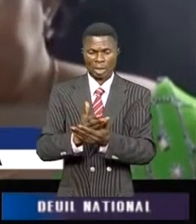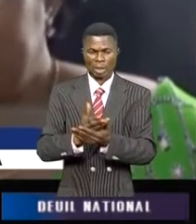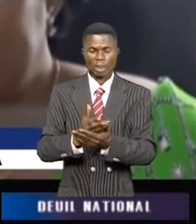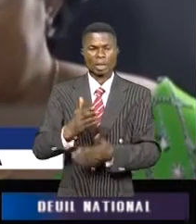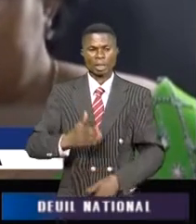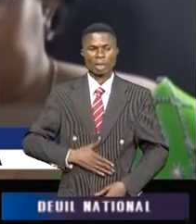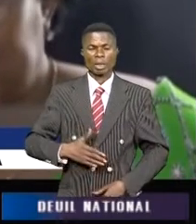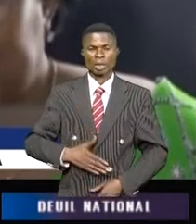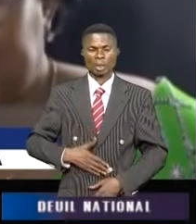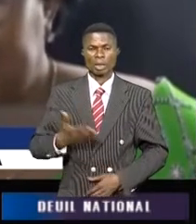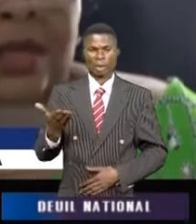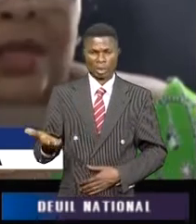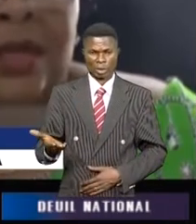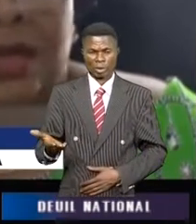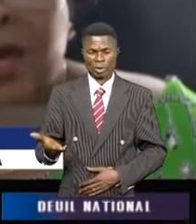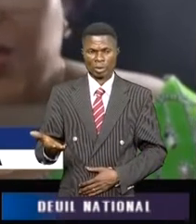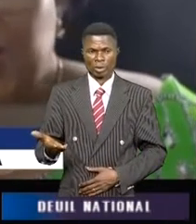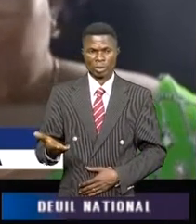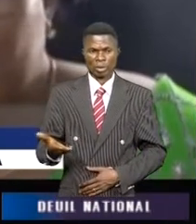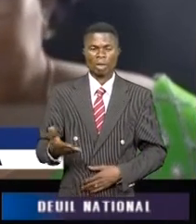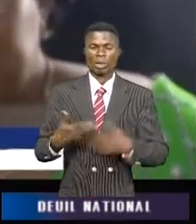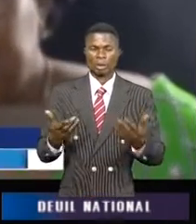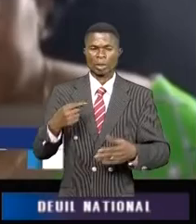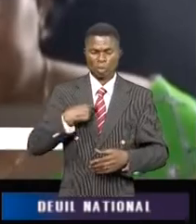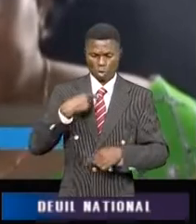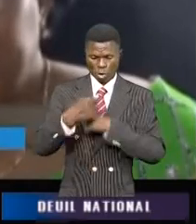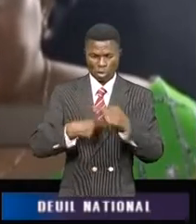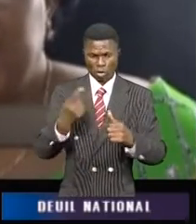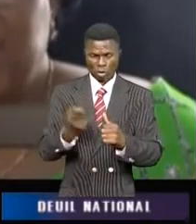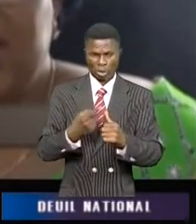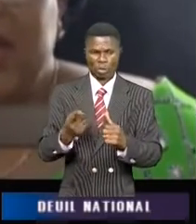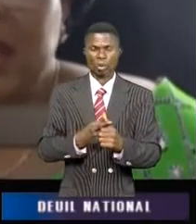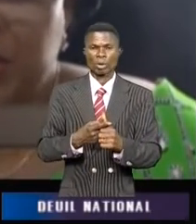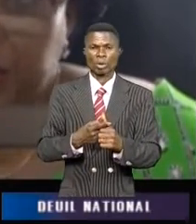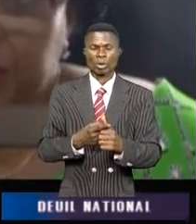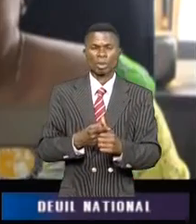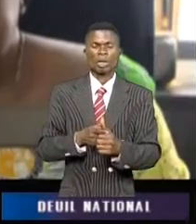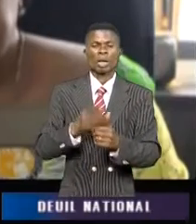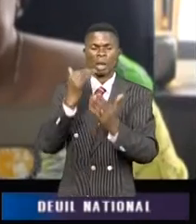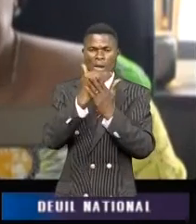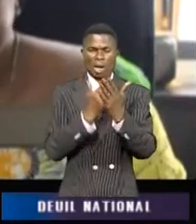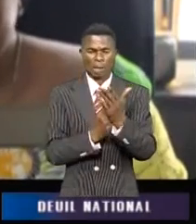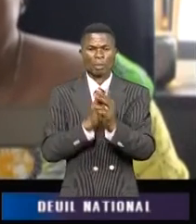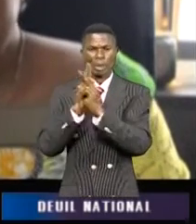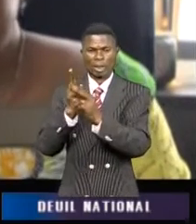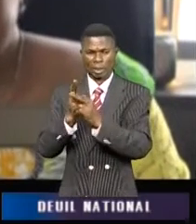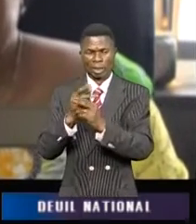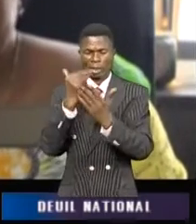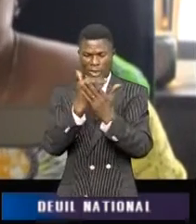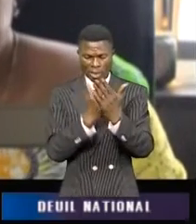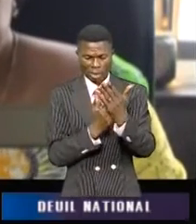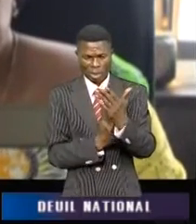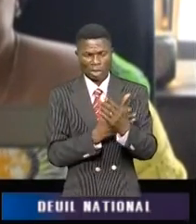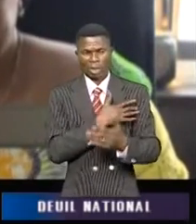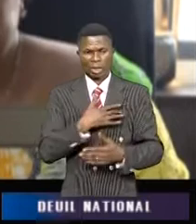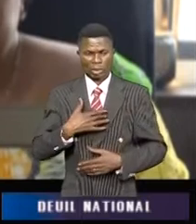l'insécurité alimentaire. Alors j'ai commencé par faire l'état des lieux. Après l'état des lieux, cette